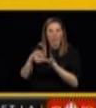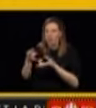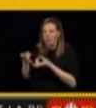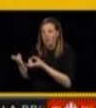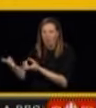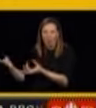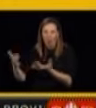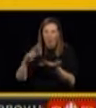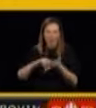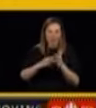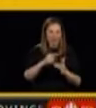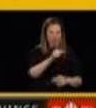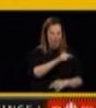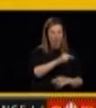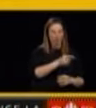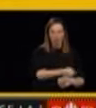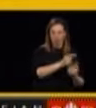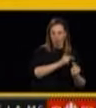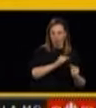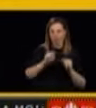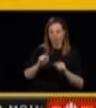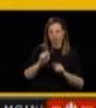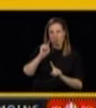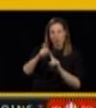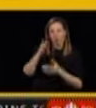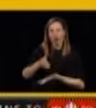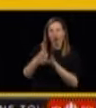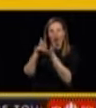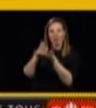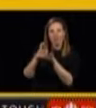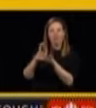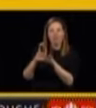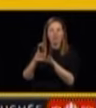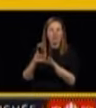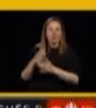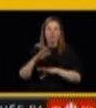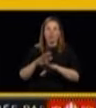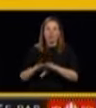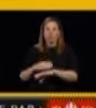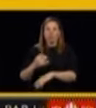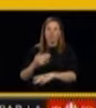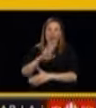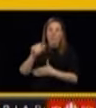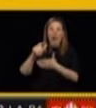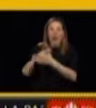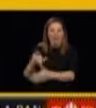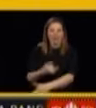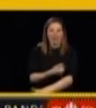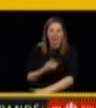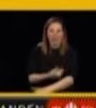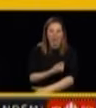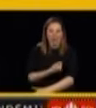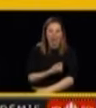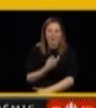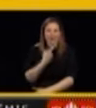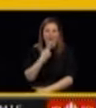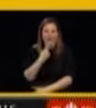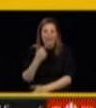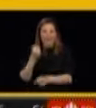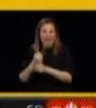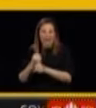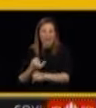veut qu'ils viennent nous aider à faire, entre autres, du travail d'infirmière. Donc, c'est pas simple. L'entente